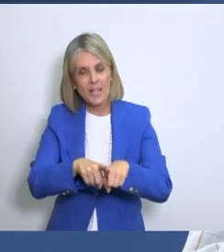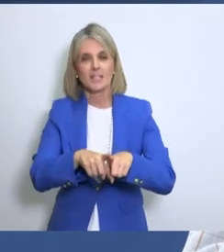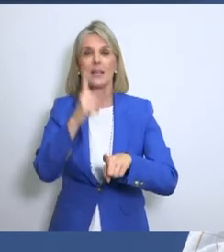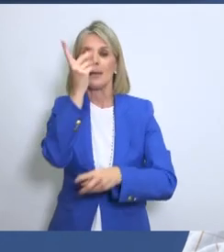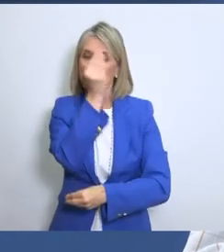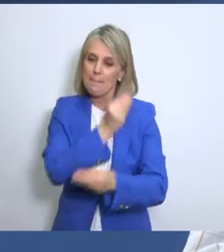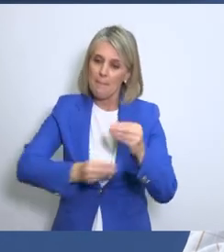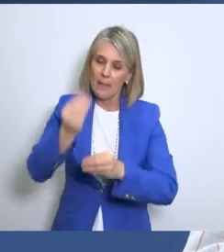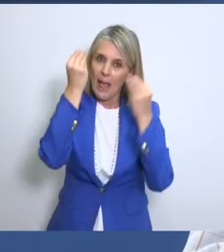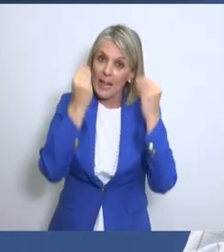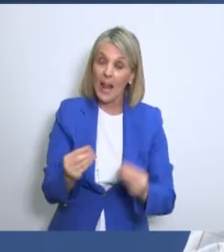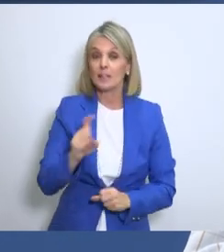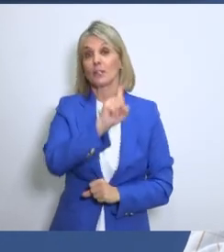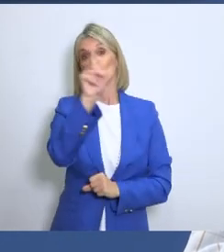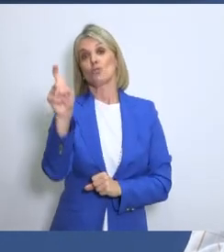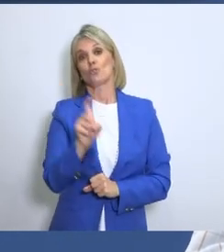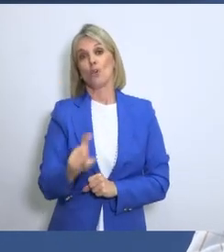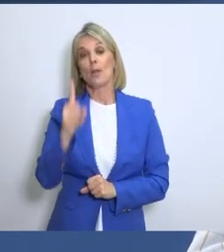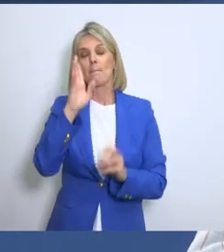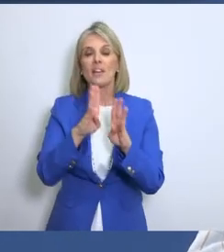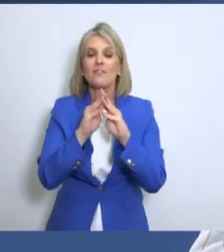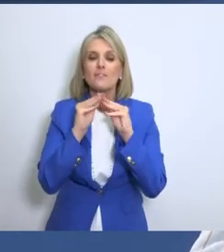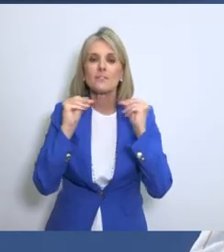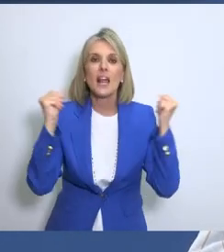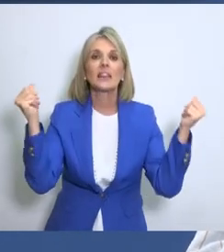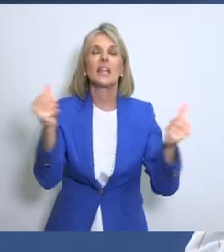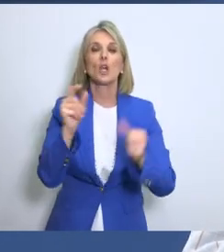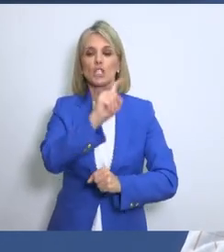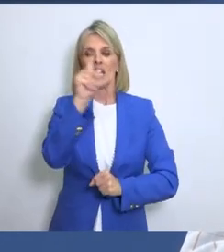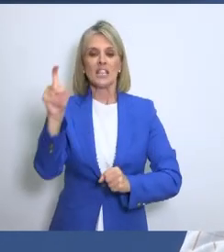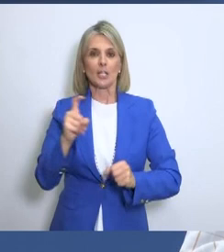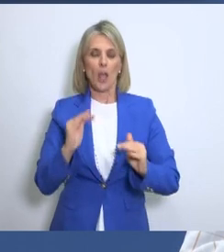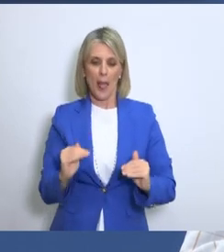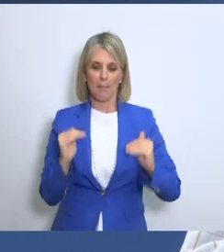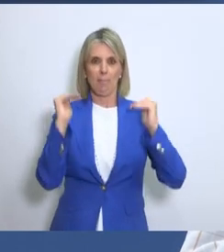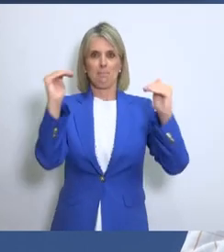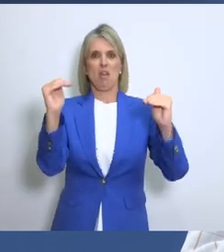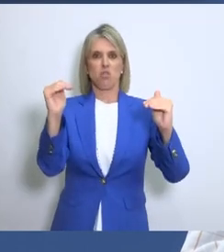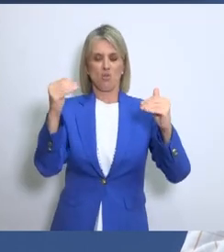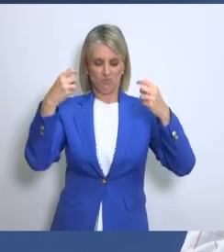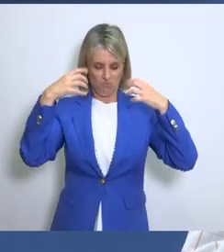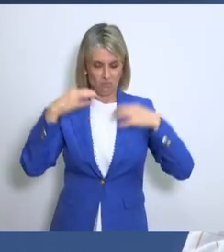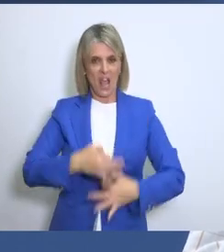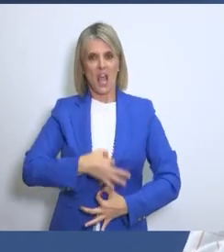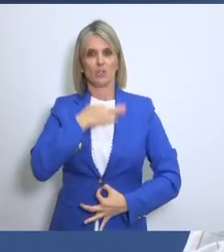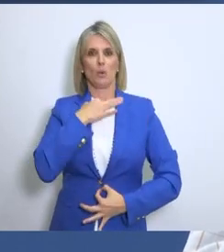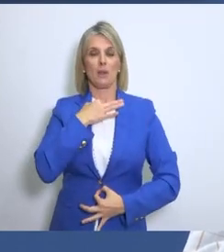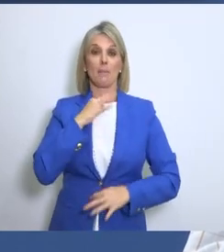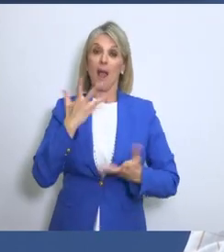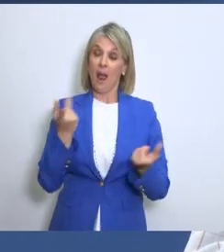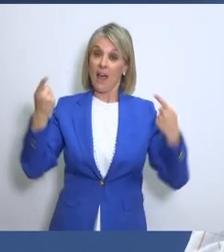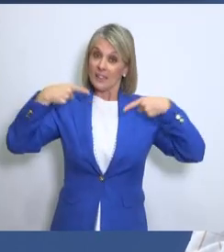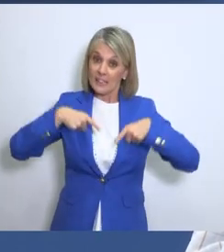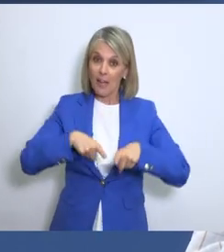καλύτερη ζωή, για μια βελτίωση του βιωτικού τους επίπεδου, αλλά ταυτόχρονα και για